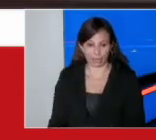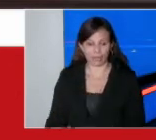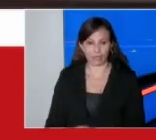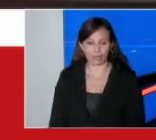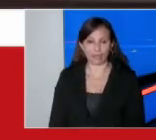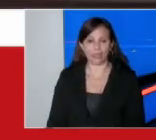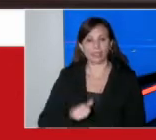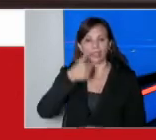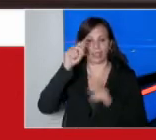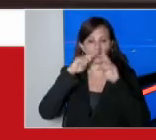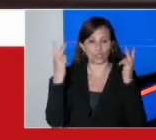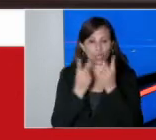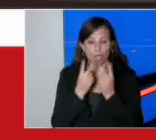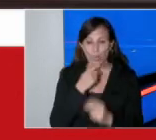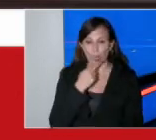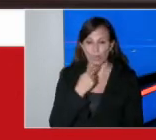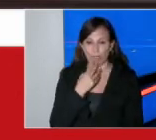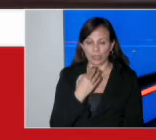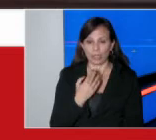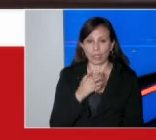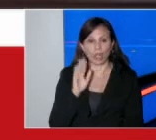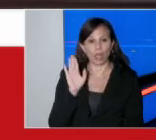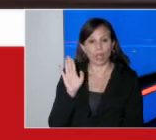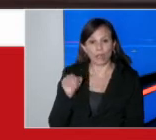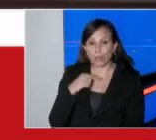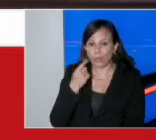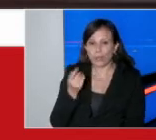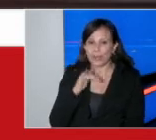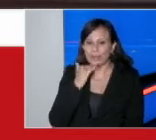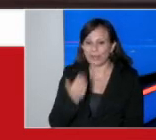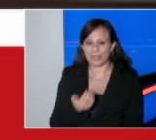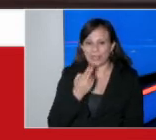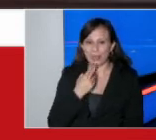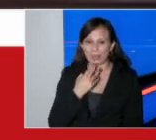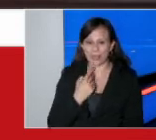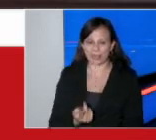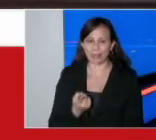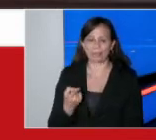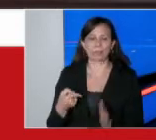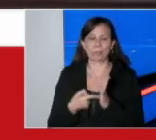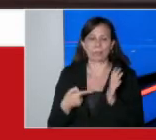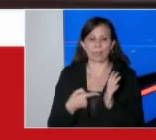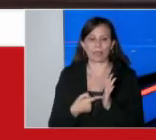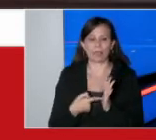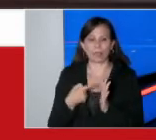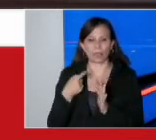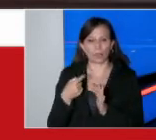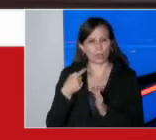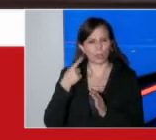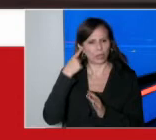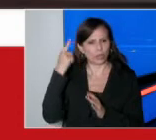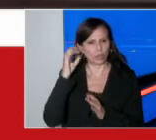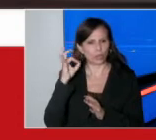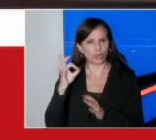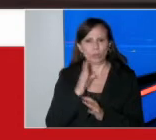ראשי הקהילה היהודית, אחד מראשי הקהילה היהודית, אפילו קרא לו אנטישמי, כי בין היתר הוא נוקט בעמדות